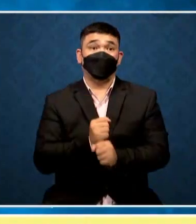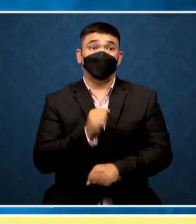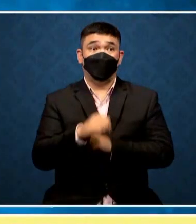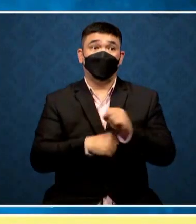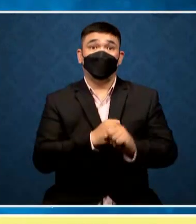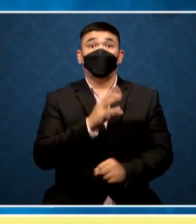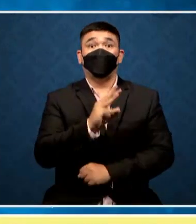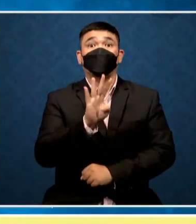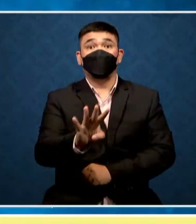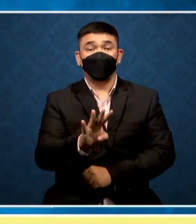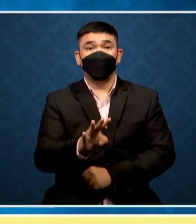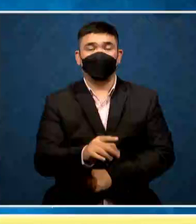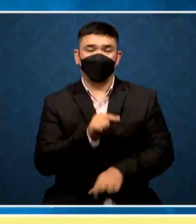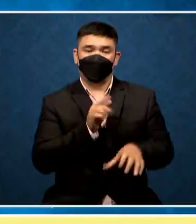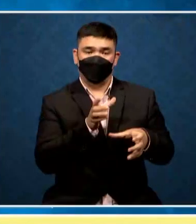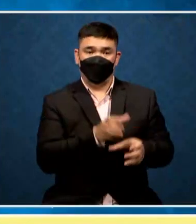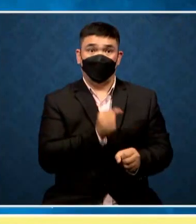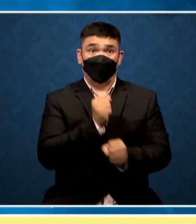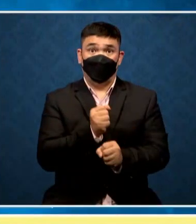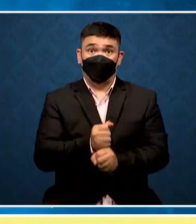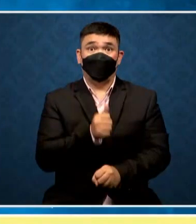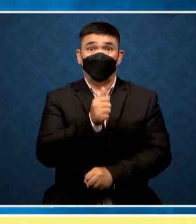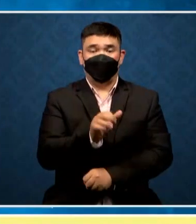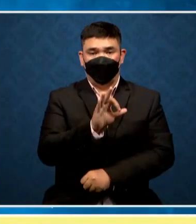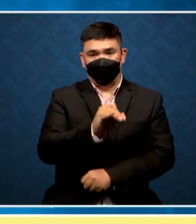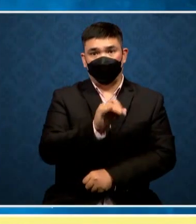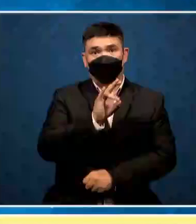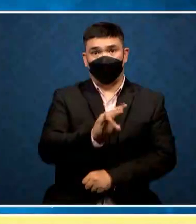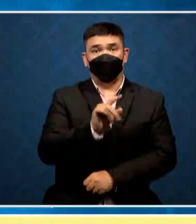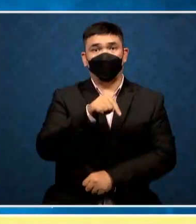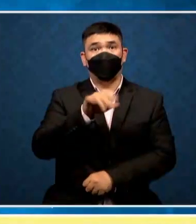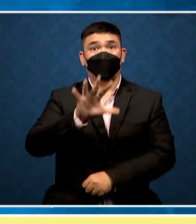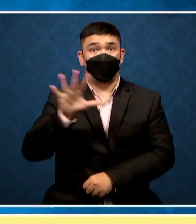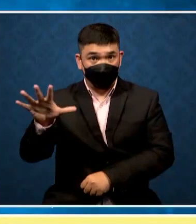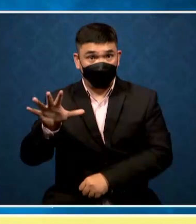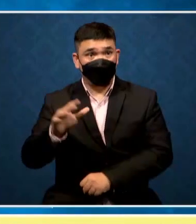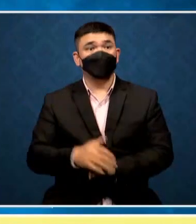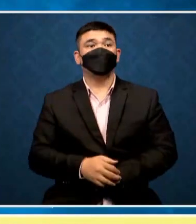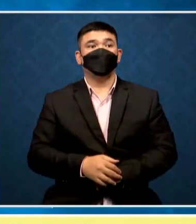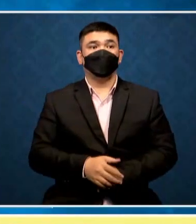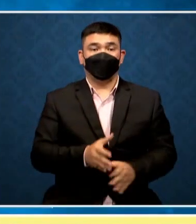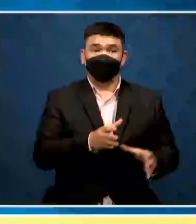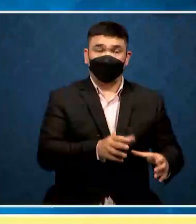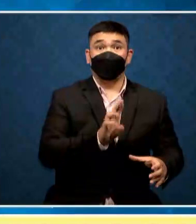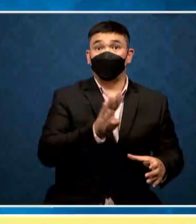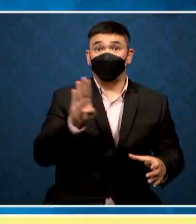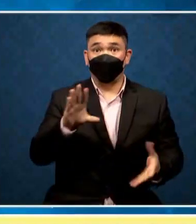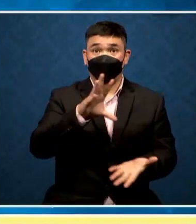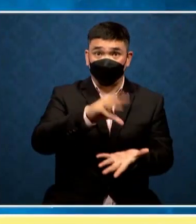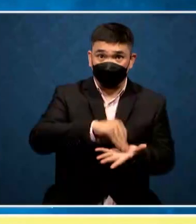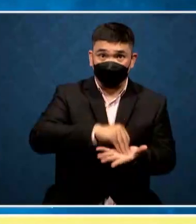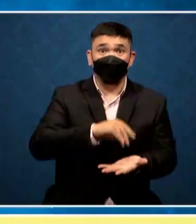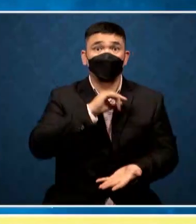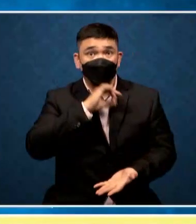64 ที่ผ่านมาก็มีการแนการ ไปได้ 91.55%ในด้านที่วาจะตองมีระบบการเก็บขน